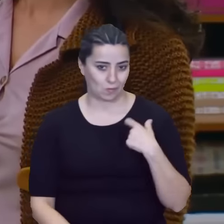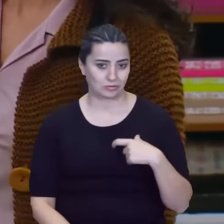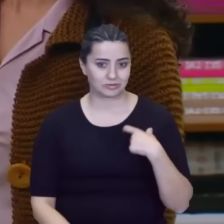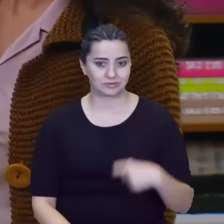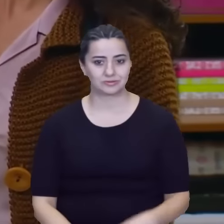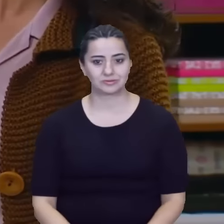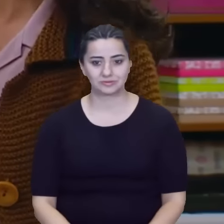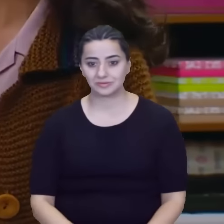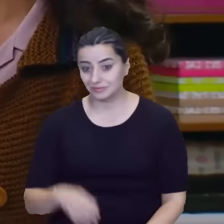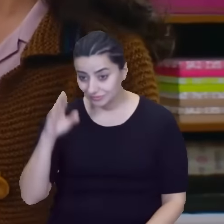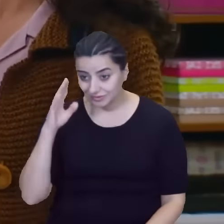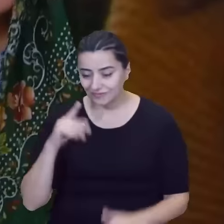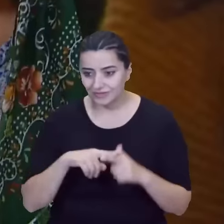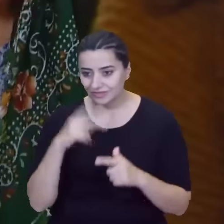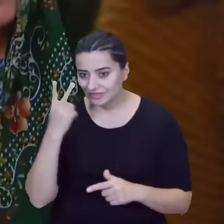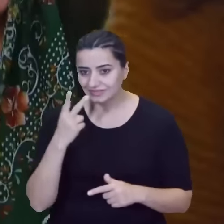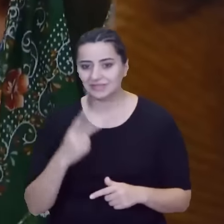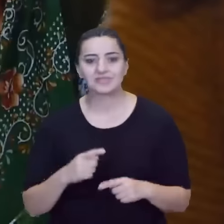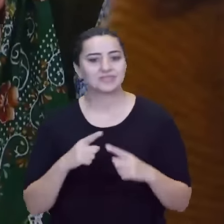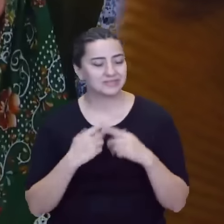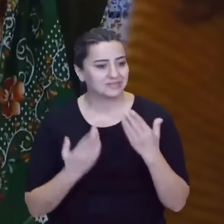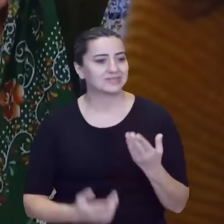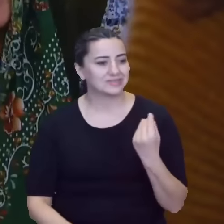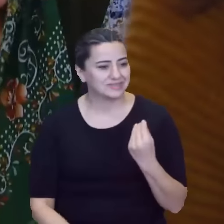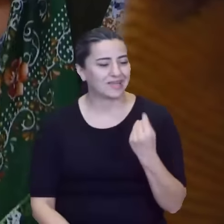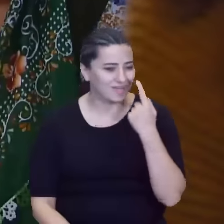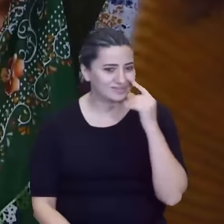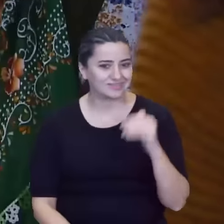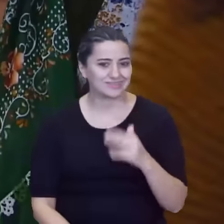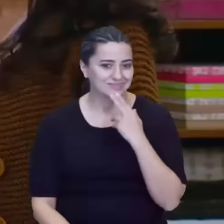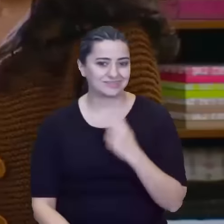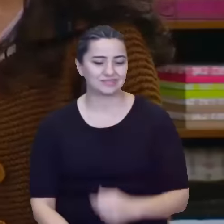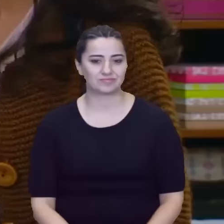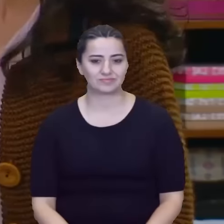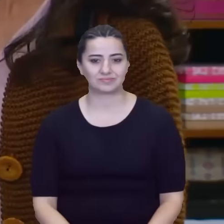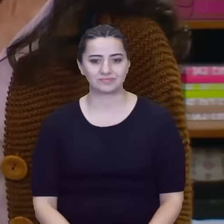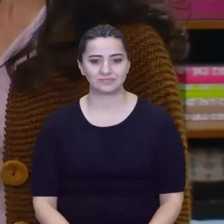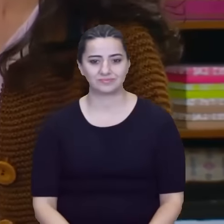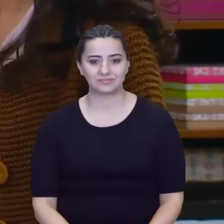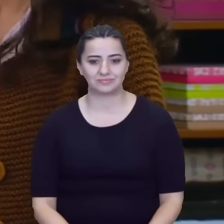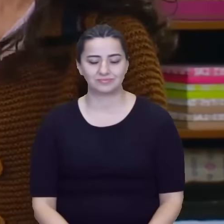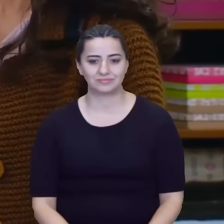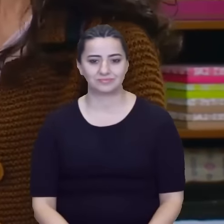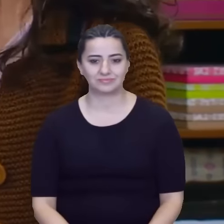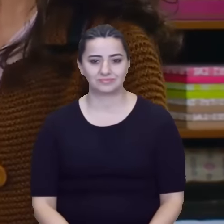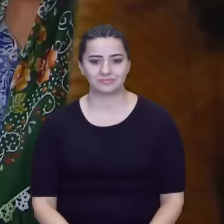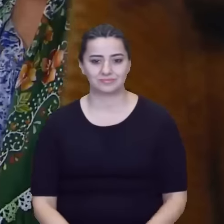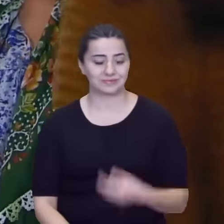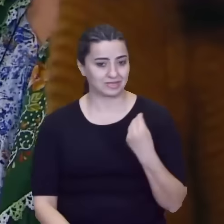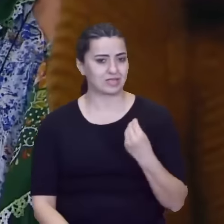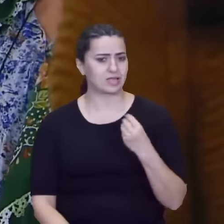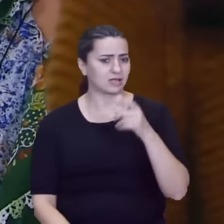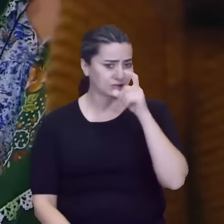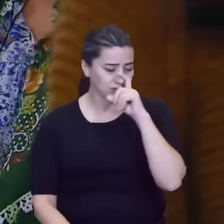olarak. Merhaba Fatma teyze. Teşekkür kraliçacığım. Hoş geldiniz. Hoş bulduk. Evet evet. İyi.